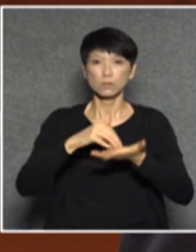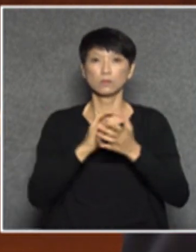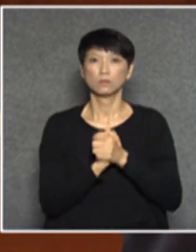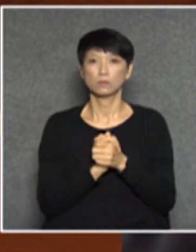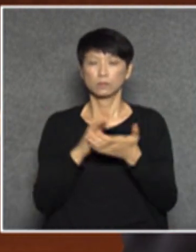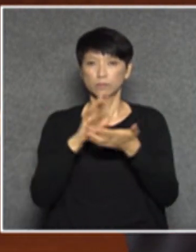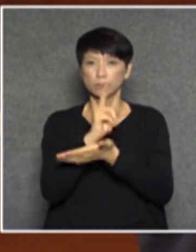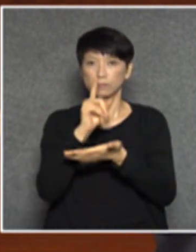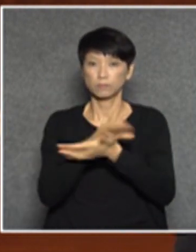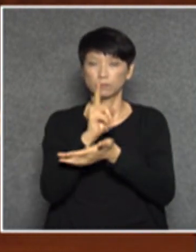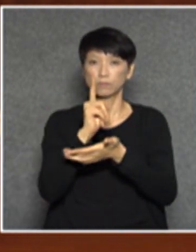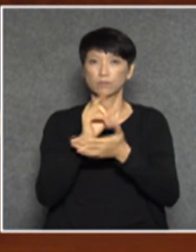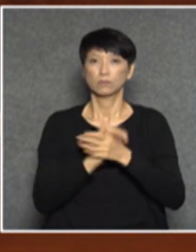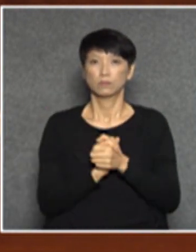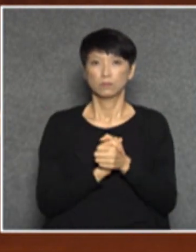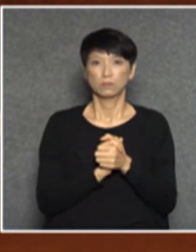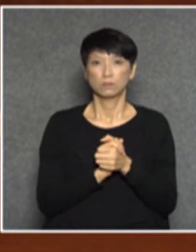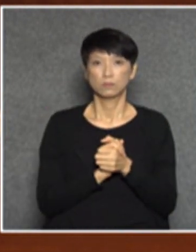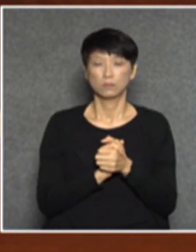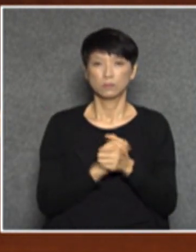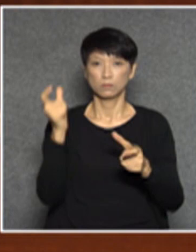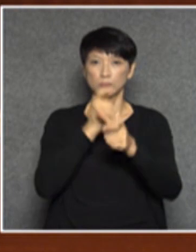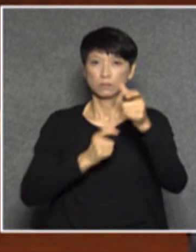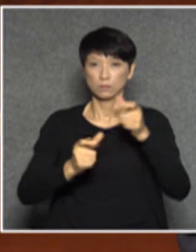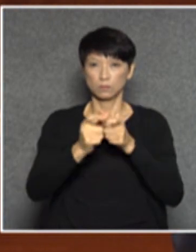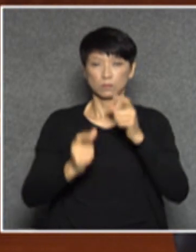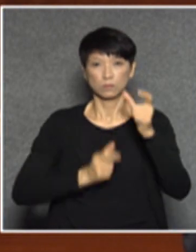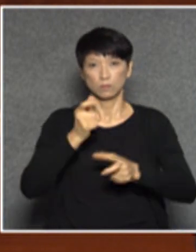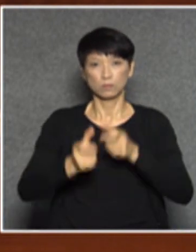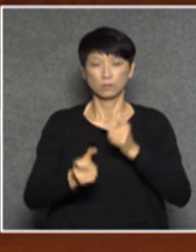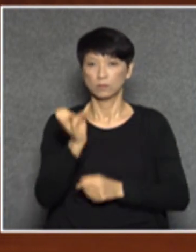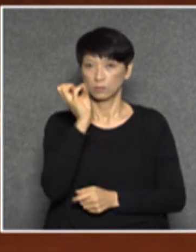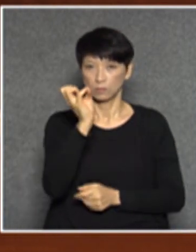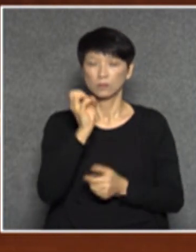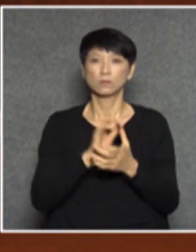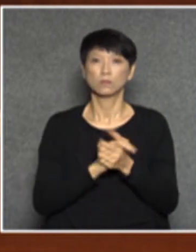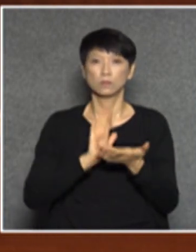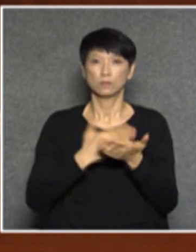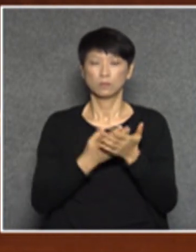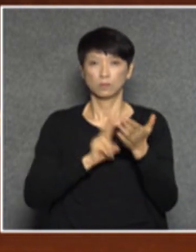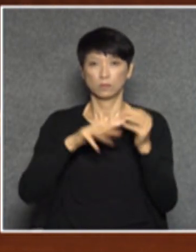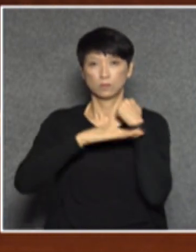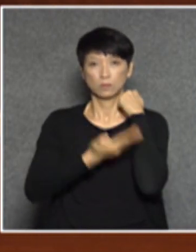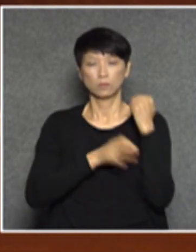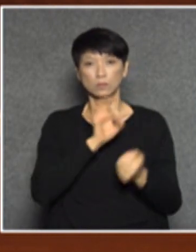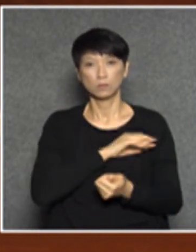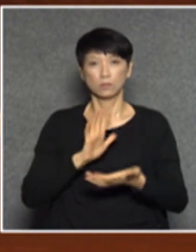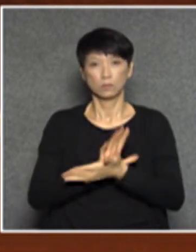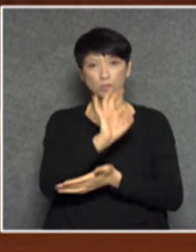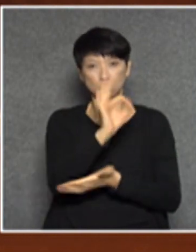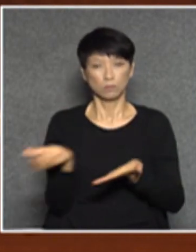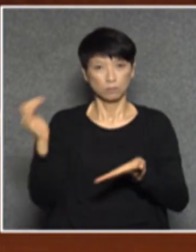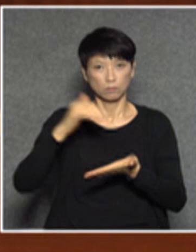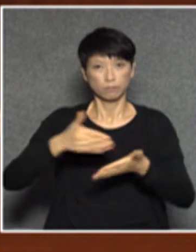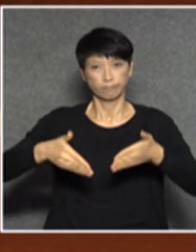年嗰個財務開支唔高，咁但係咧喺立法會咧已經係三年嘅時間，到現在都未成立。